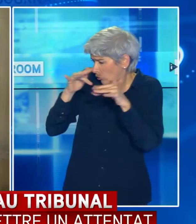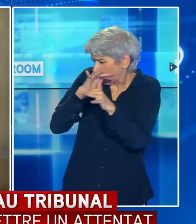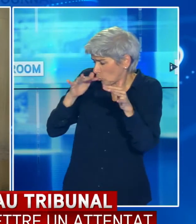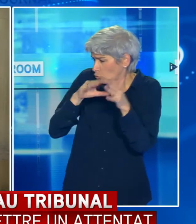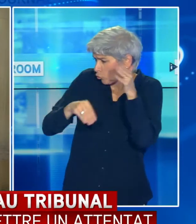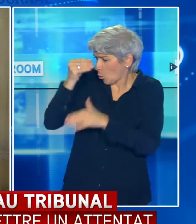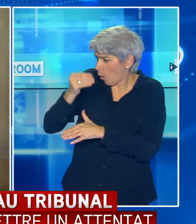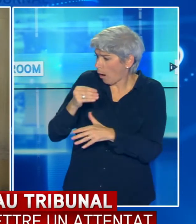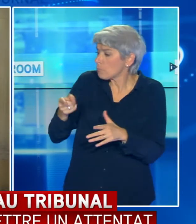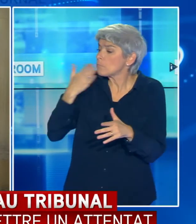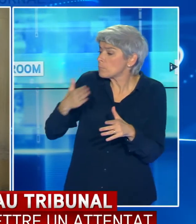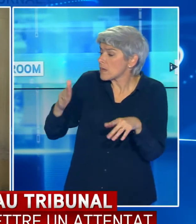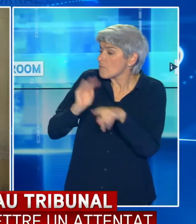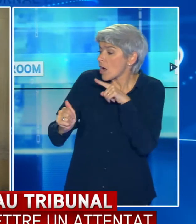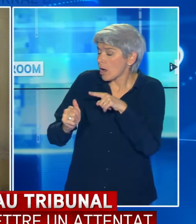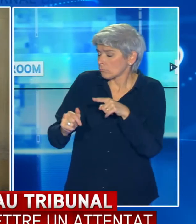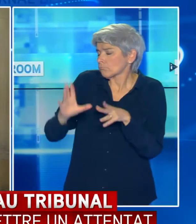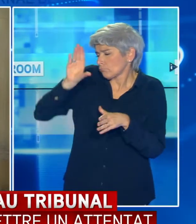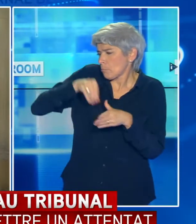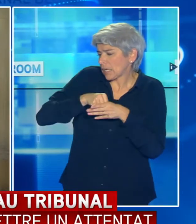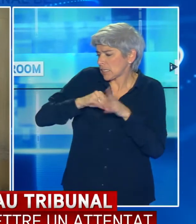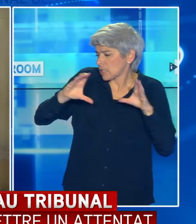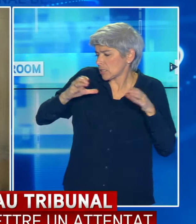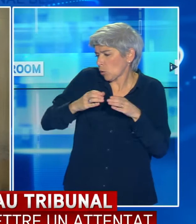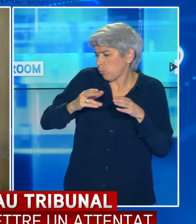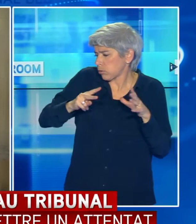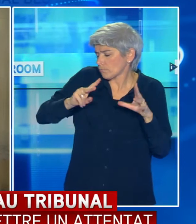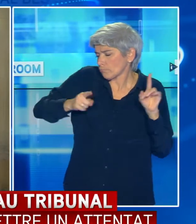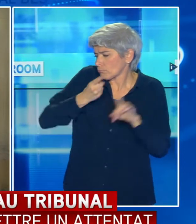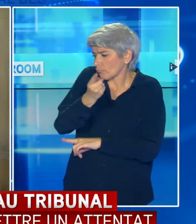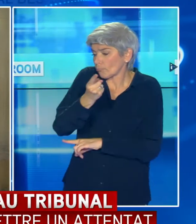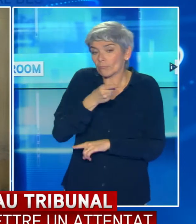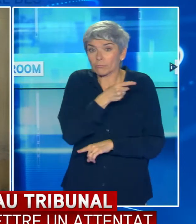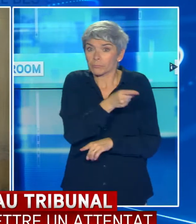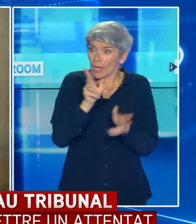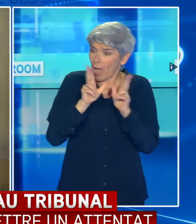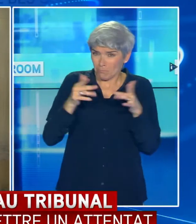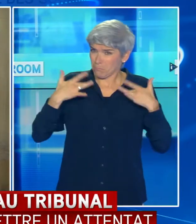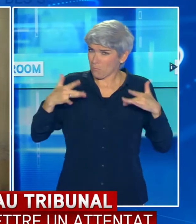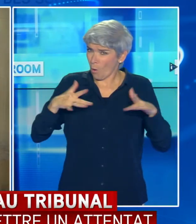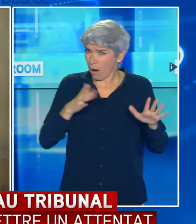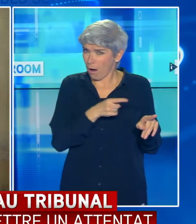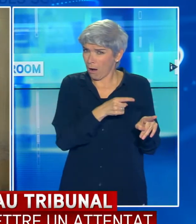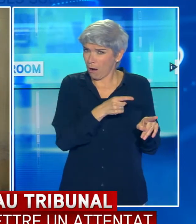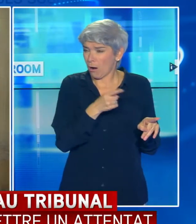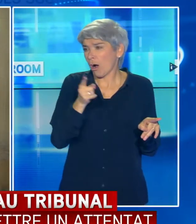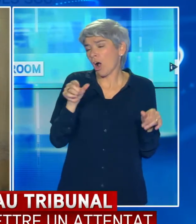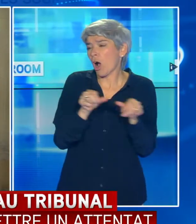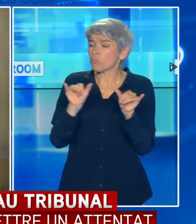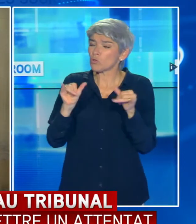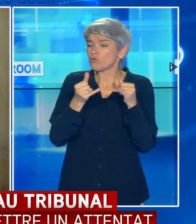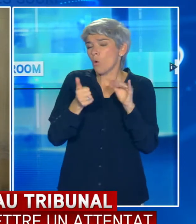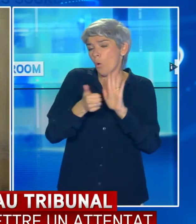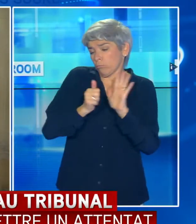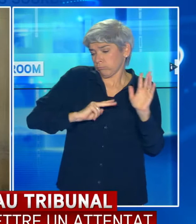dehors. Si tu passes à l'action, tu seras des nôtres pour de vrai. » Youssef s'explique « Ça, c'est pas moi, c'était pour jouer un